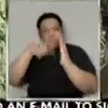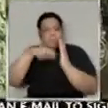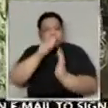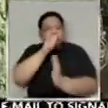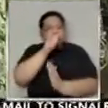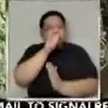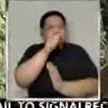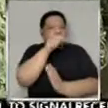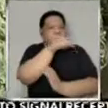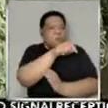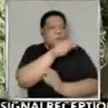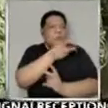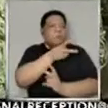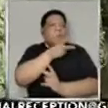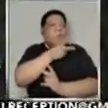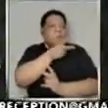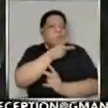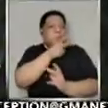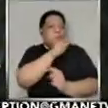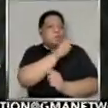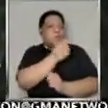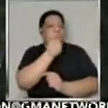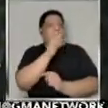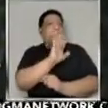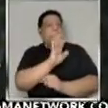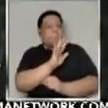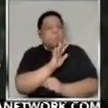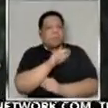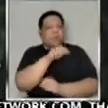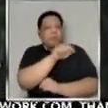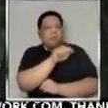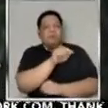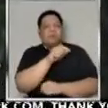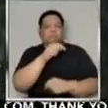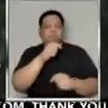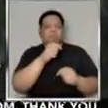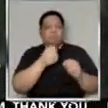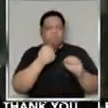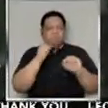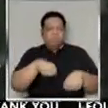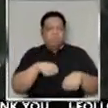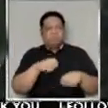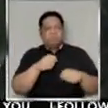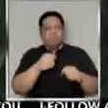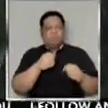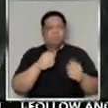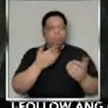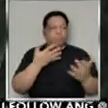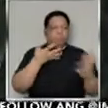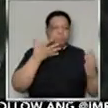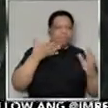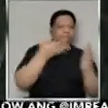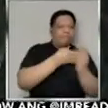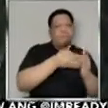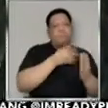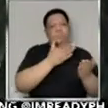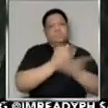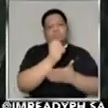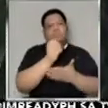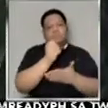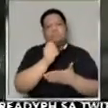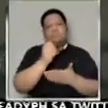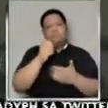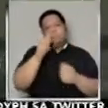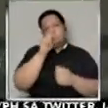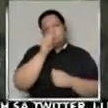pinaghihinalaang terorista na labag daw sa right to privacy. Tutol din ang grupo sa pag-aresto ng walang warrant kung saan maaari